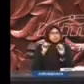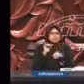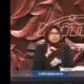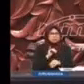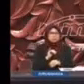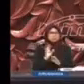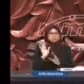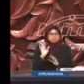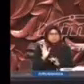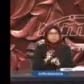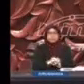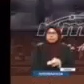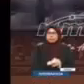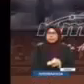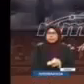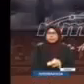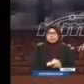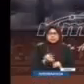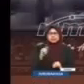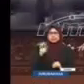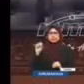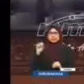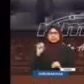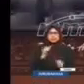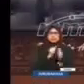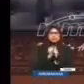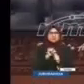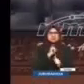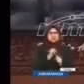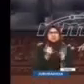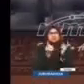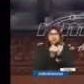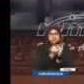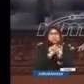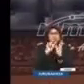mengacu Sri bersama-sama